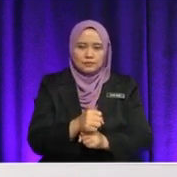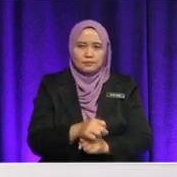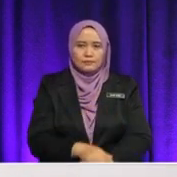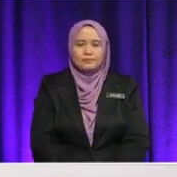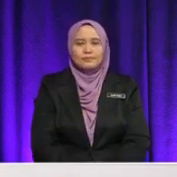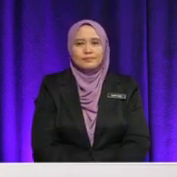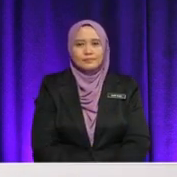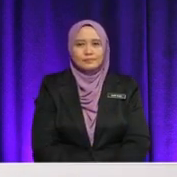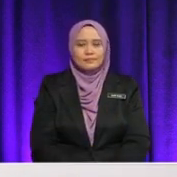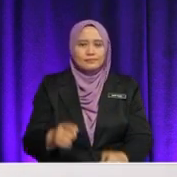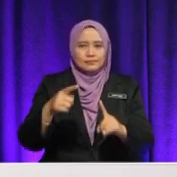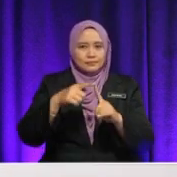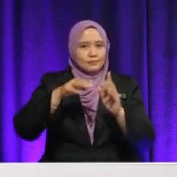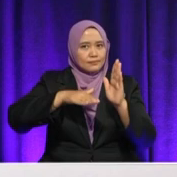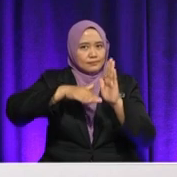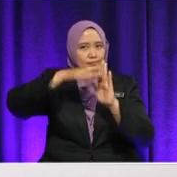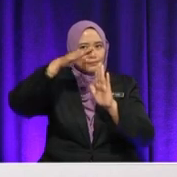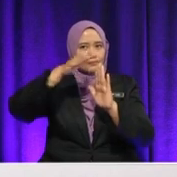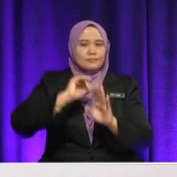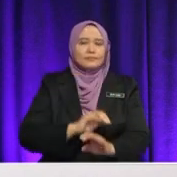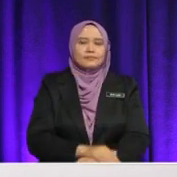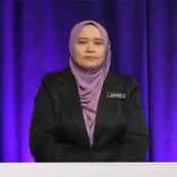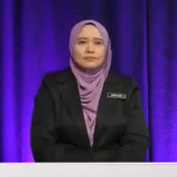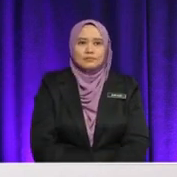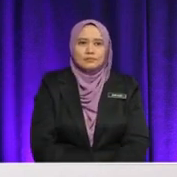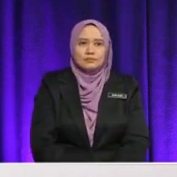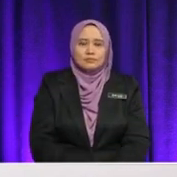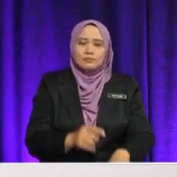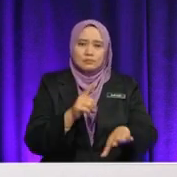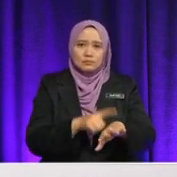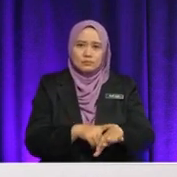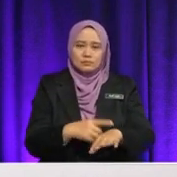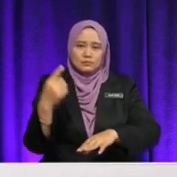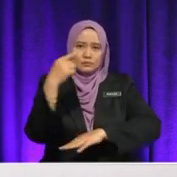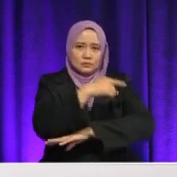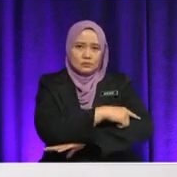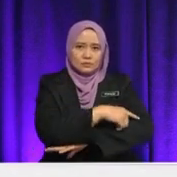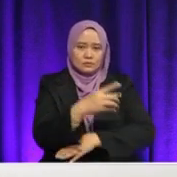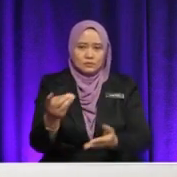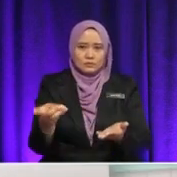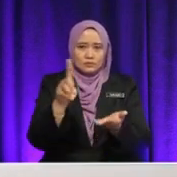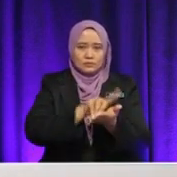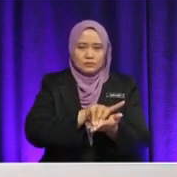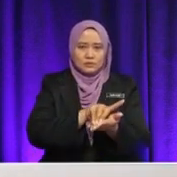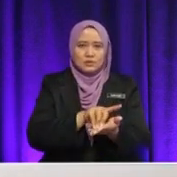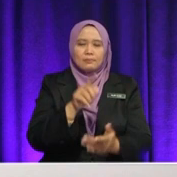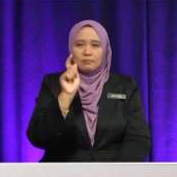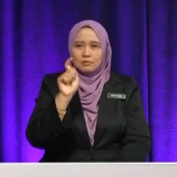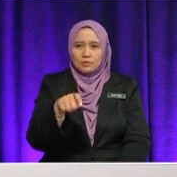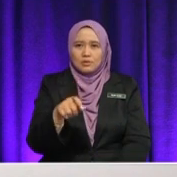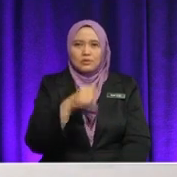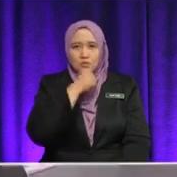pendaftaran pengundi penghuni tersebut meskipun Hai umurnya 21 tahun